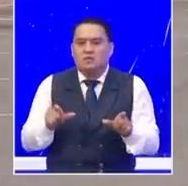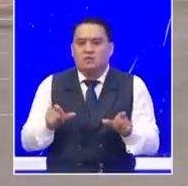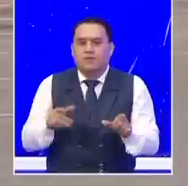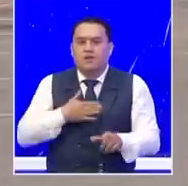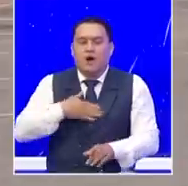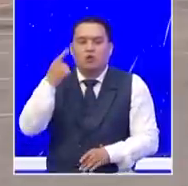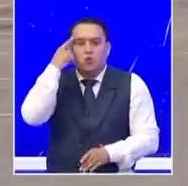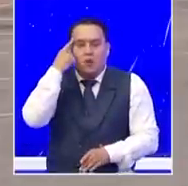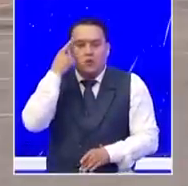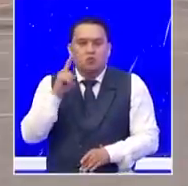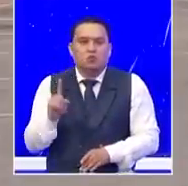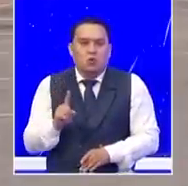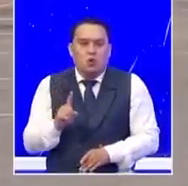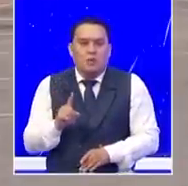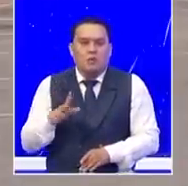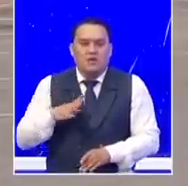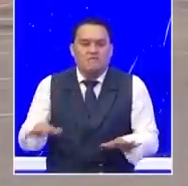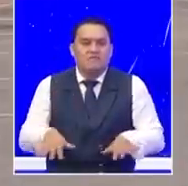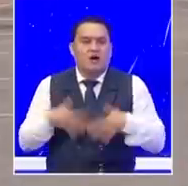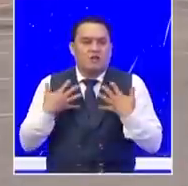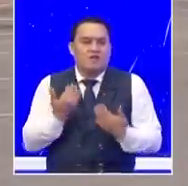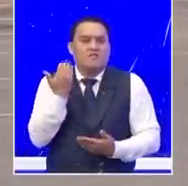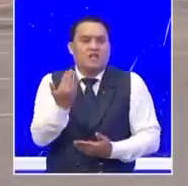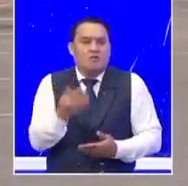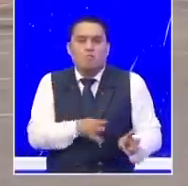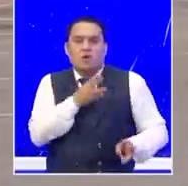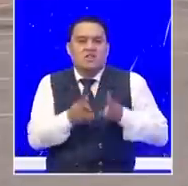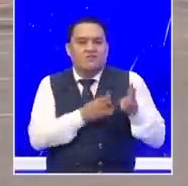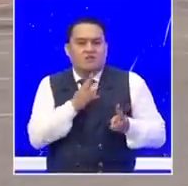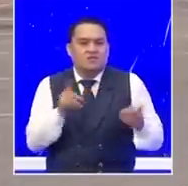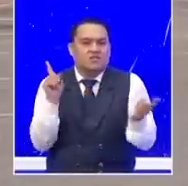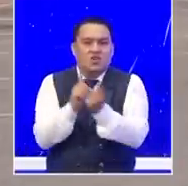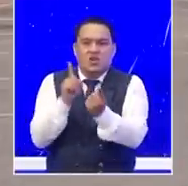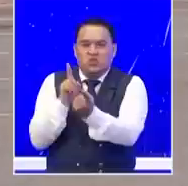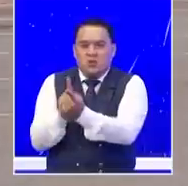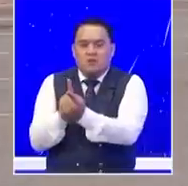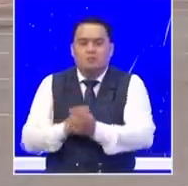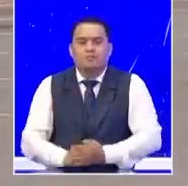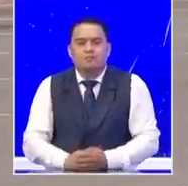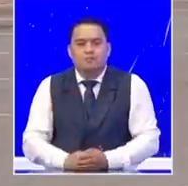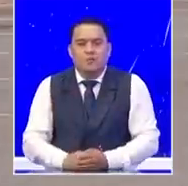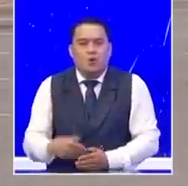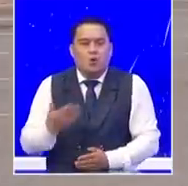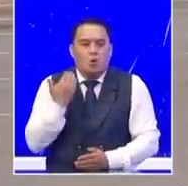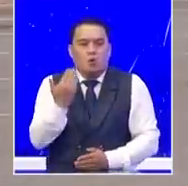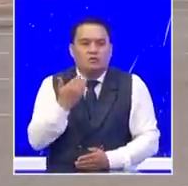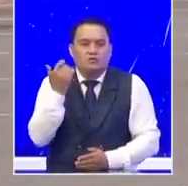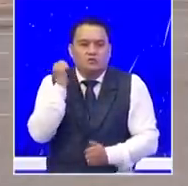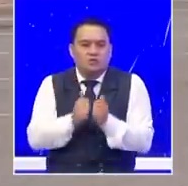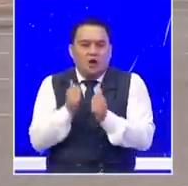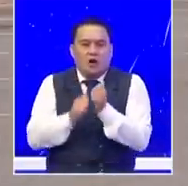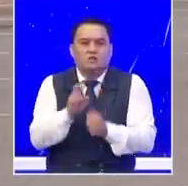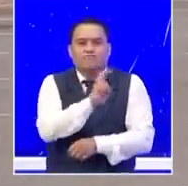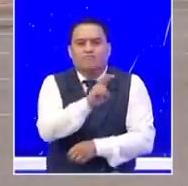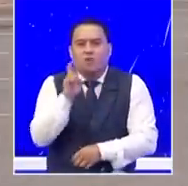я думаю, были вдохновлены его мотивационными встречами. Он часто ездил по